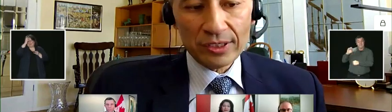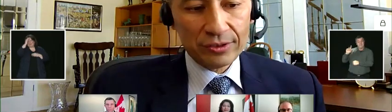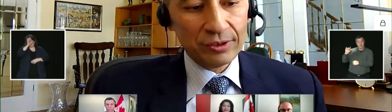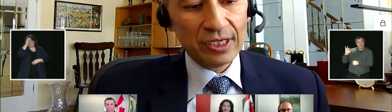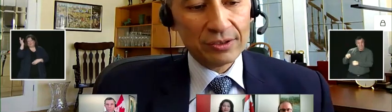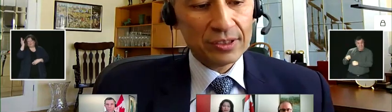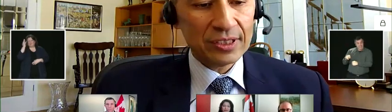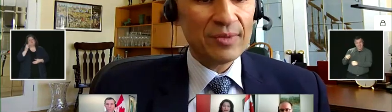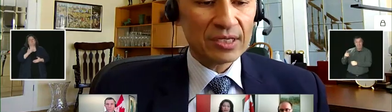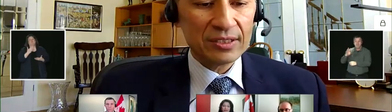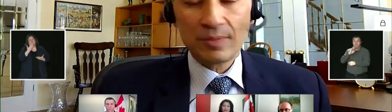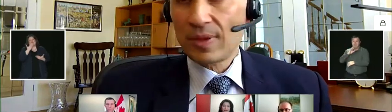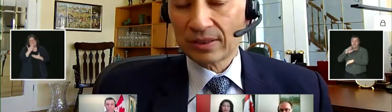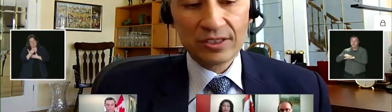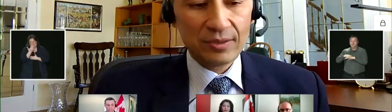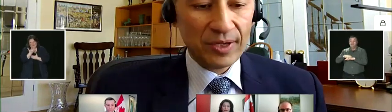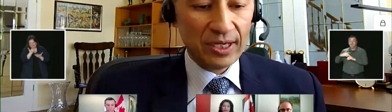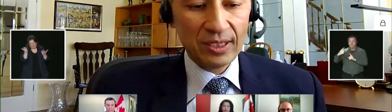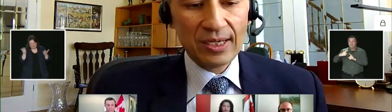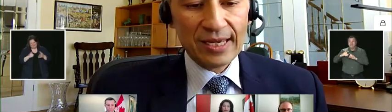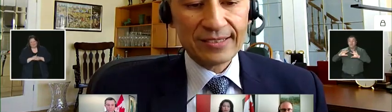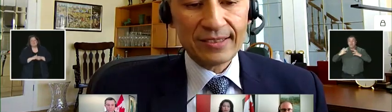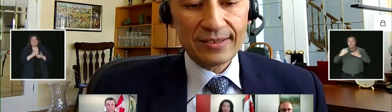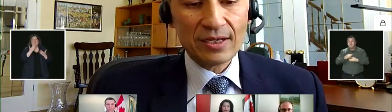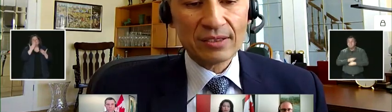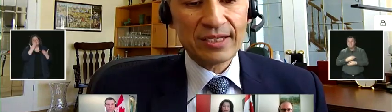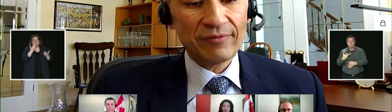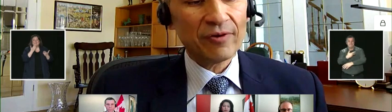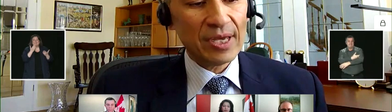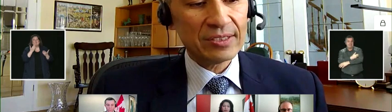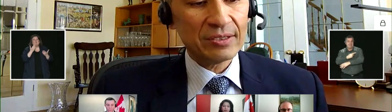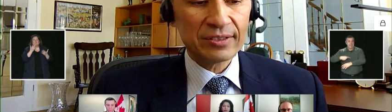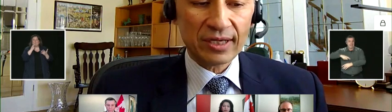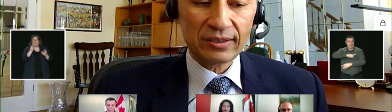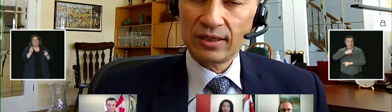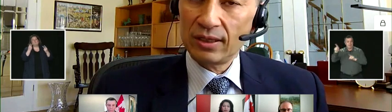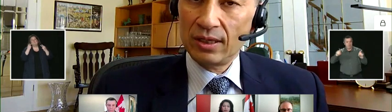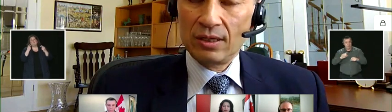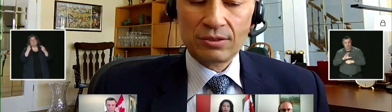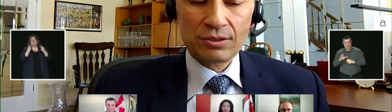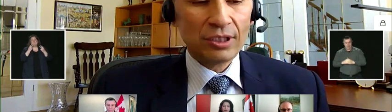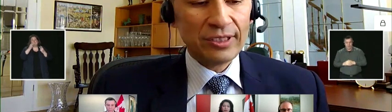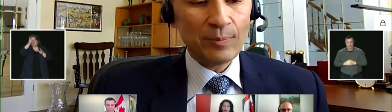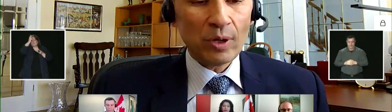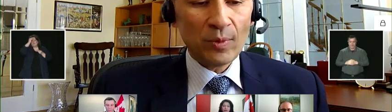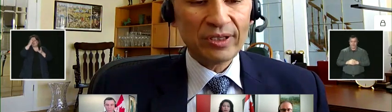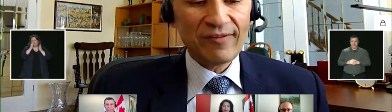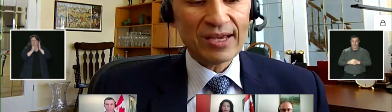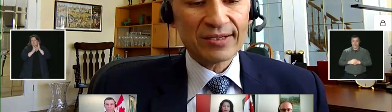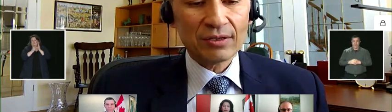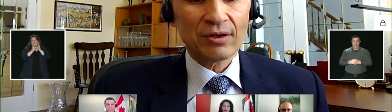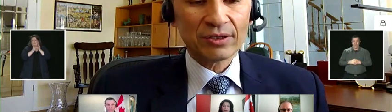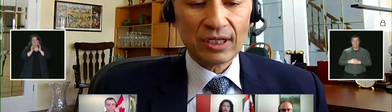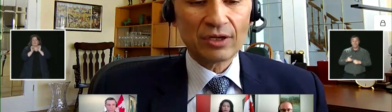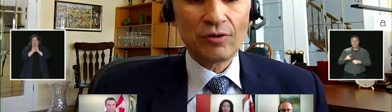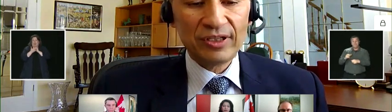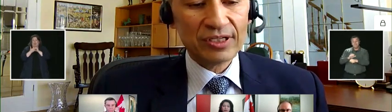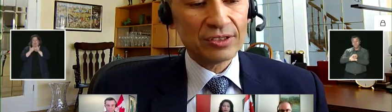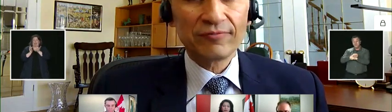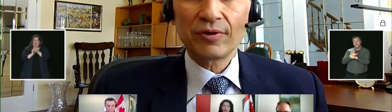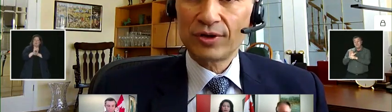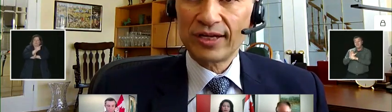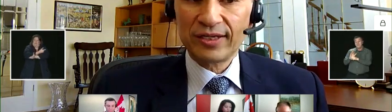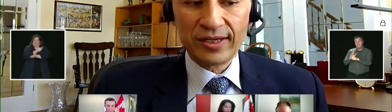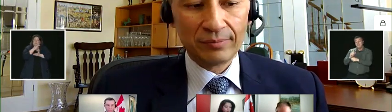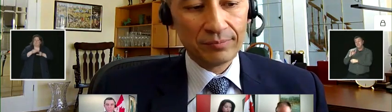Bonjour à toutes et à tous et merci de participer à cette séance d'information technique sur le déploiement des vaccins contre la